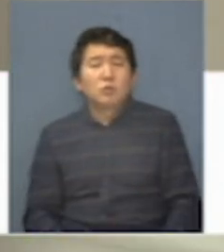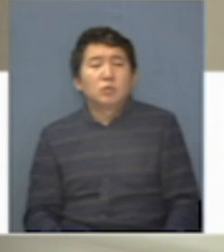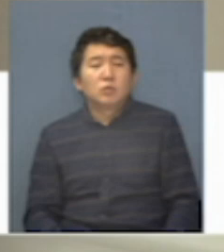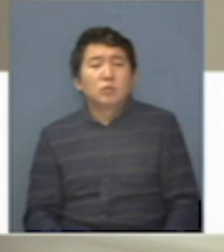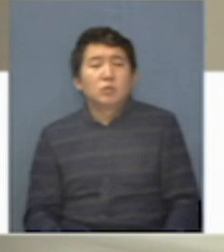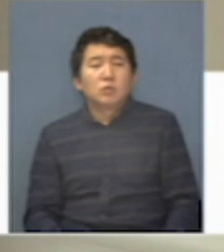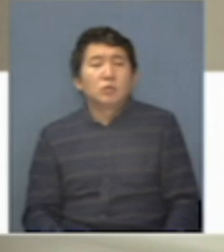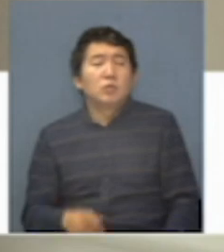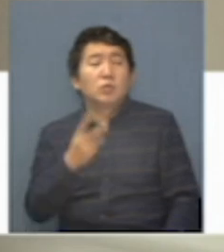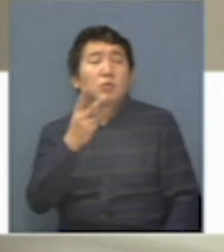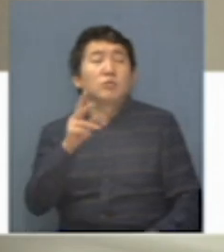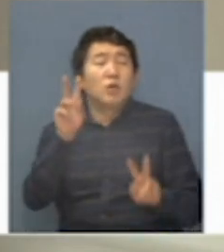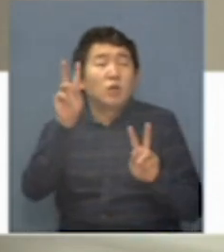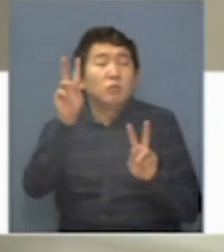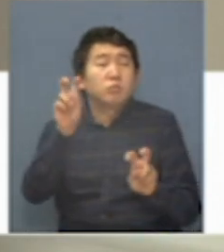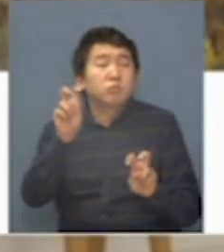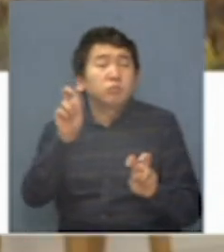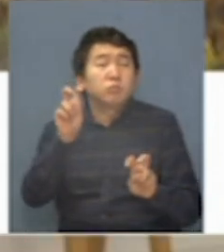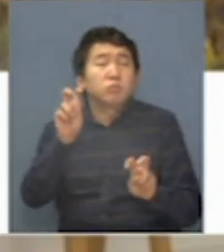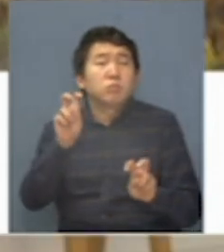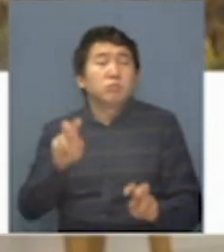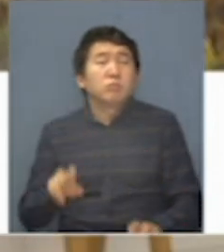два пейзажа – это именно